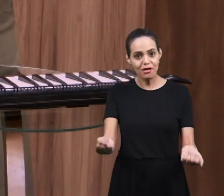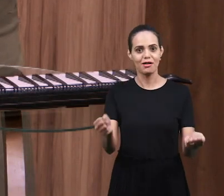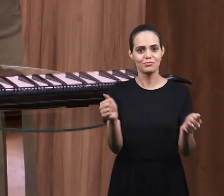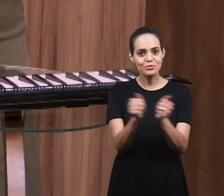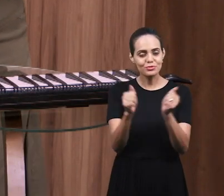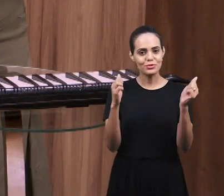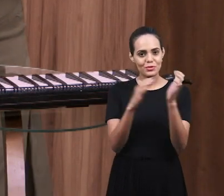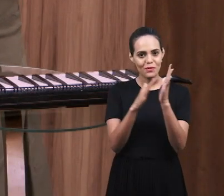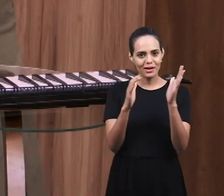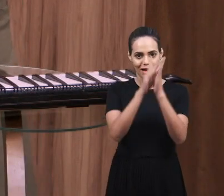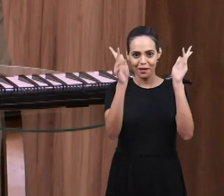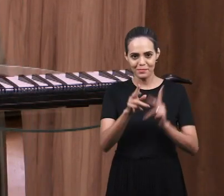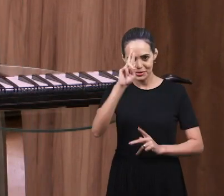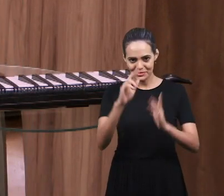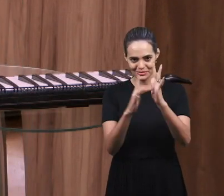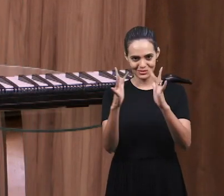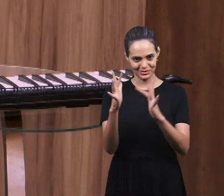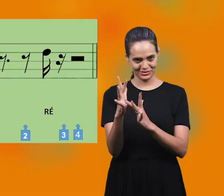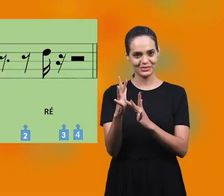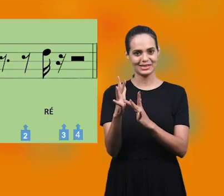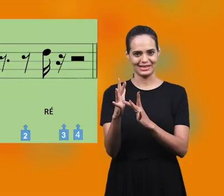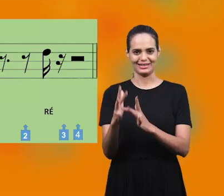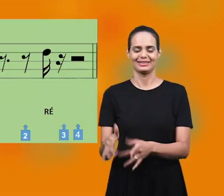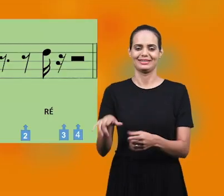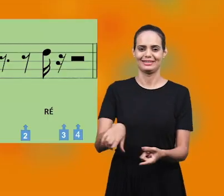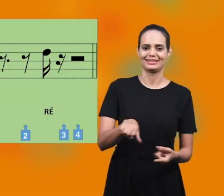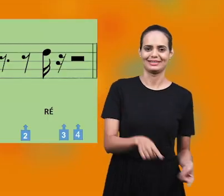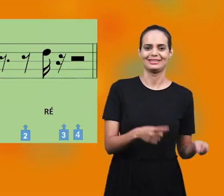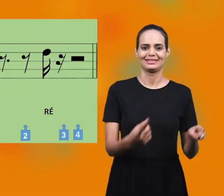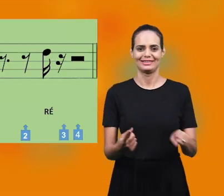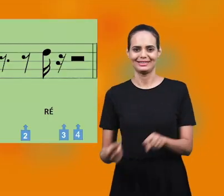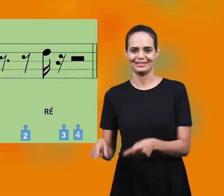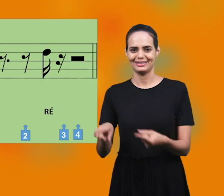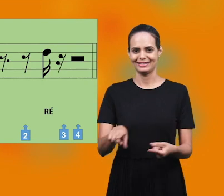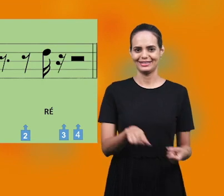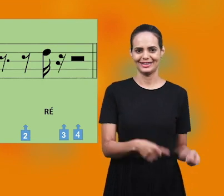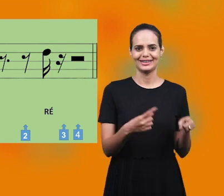le milieu. A paz do Senhor Jesus.